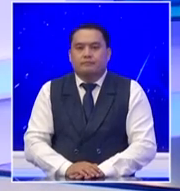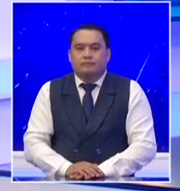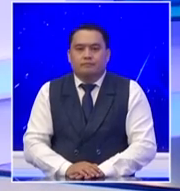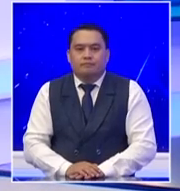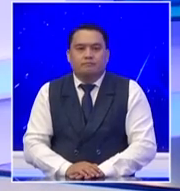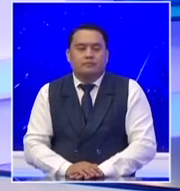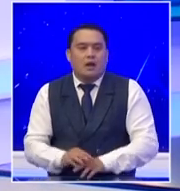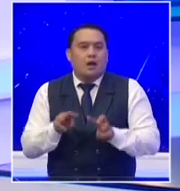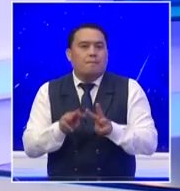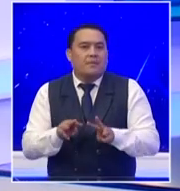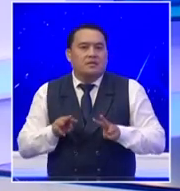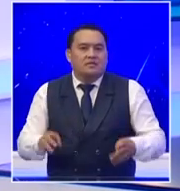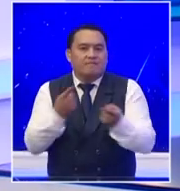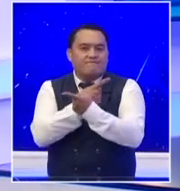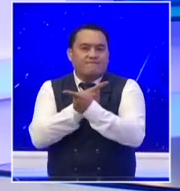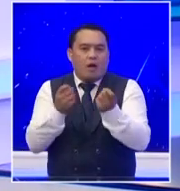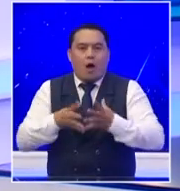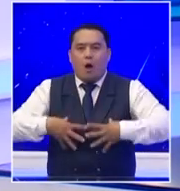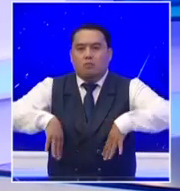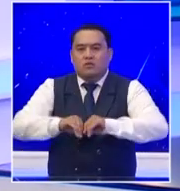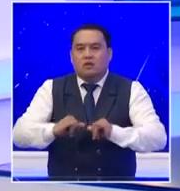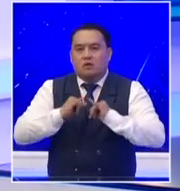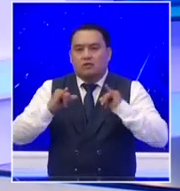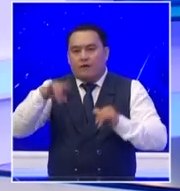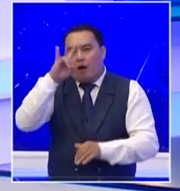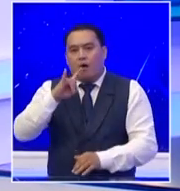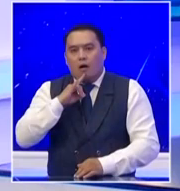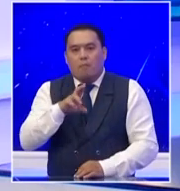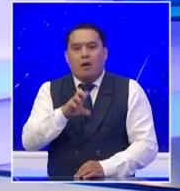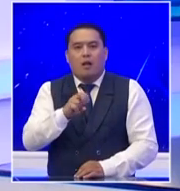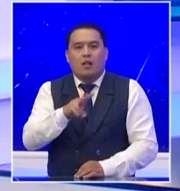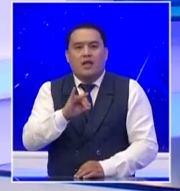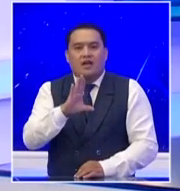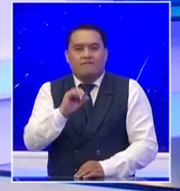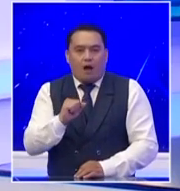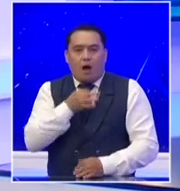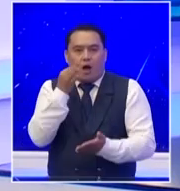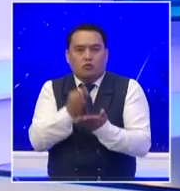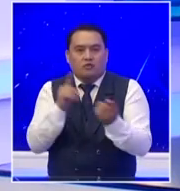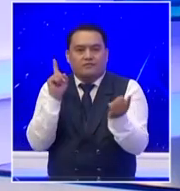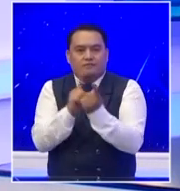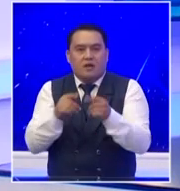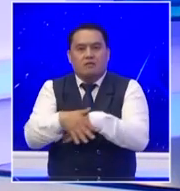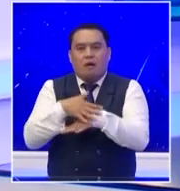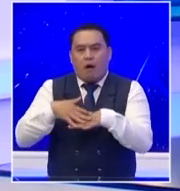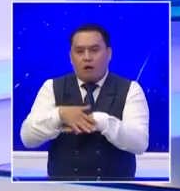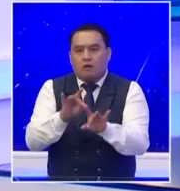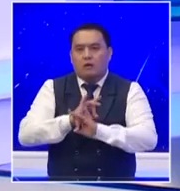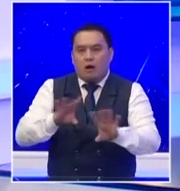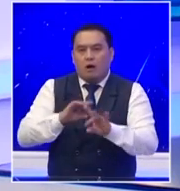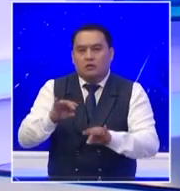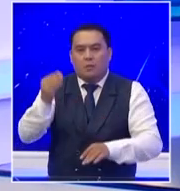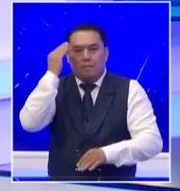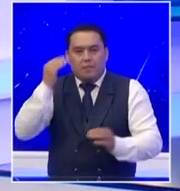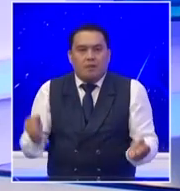Продолжаем выпуск. Министр информации и общественного развития Казахстана Аида Балаева на отчетной встрече перед населением рассказала о